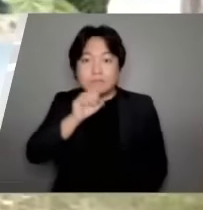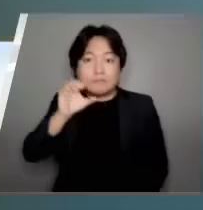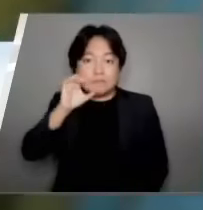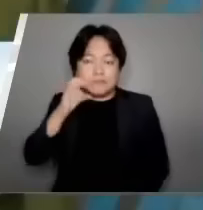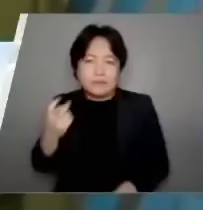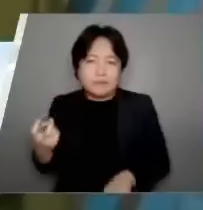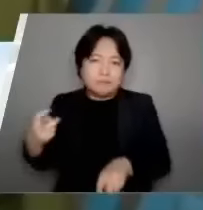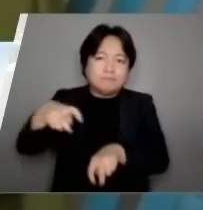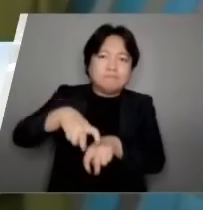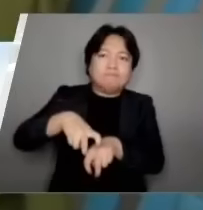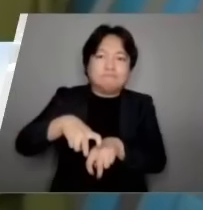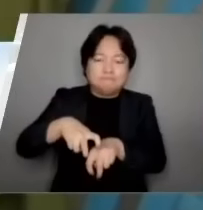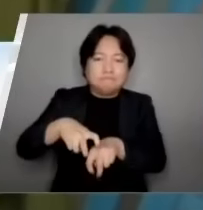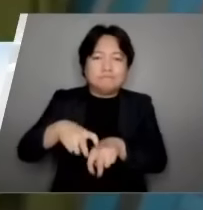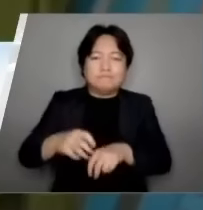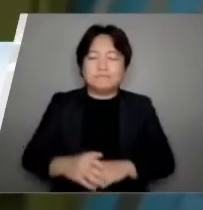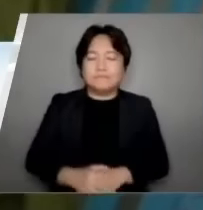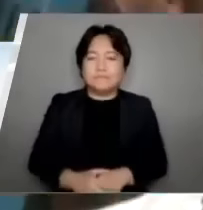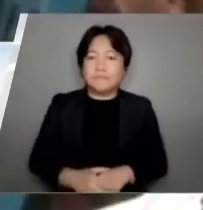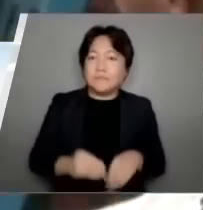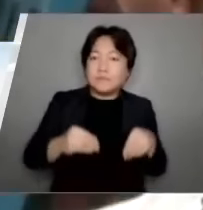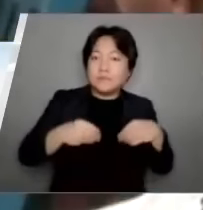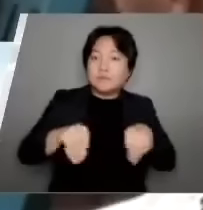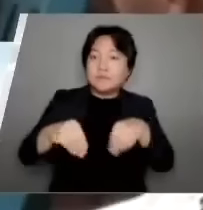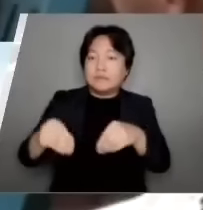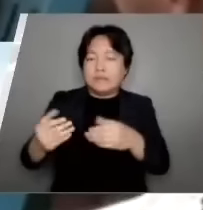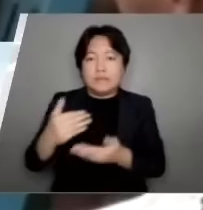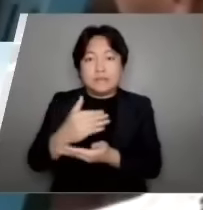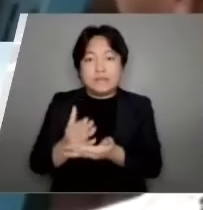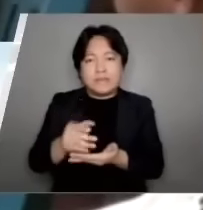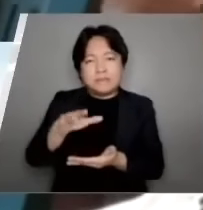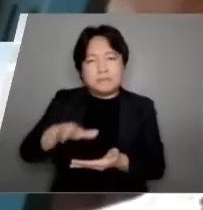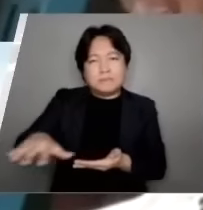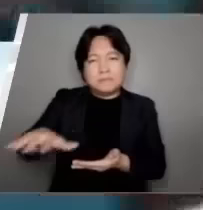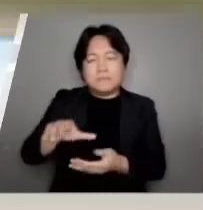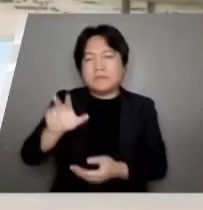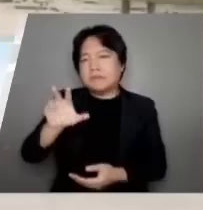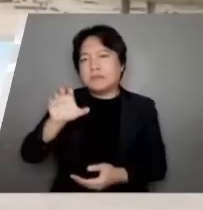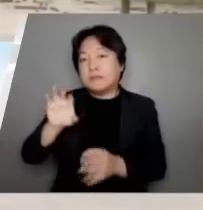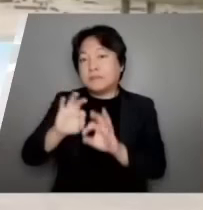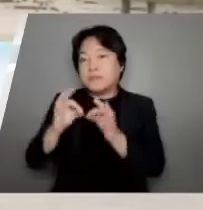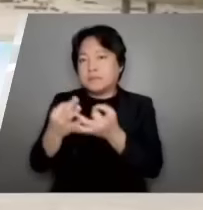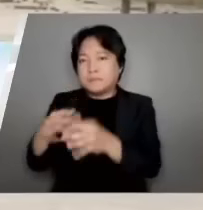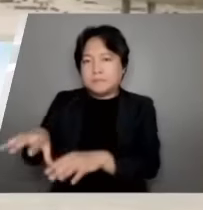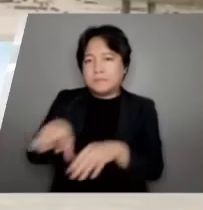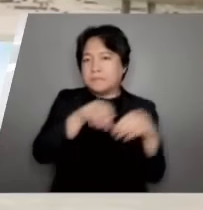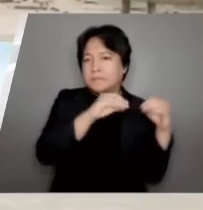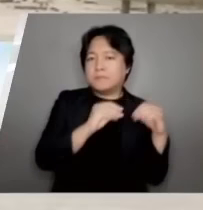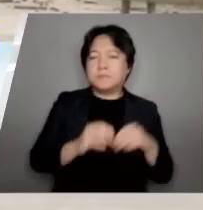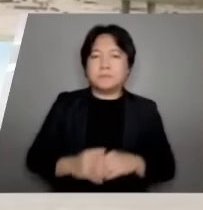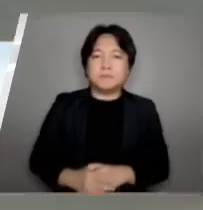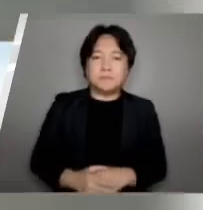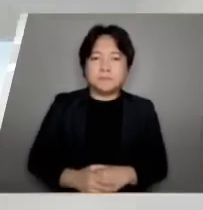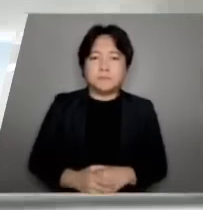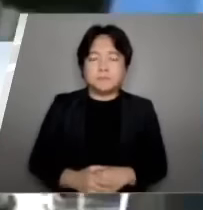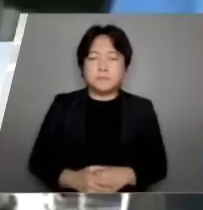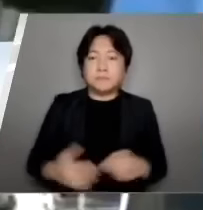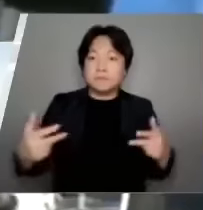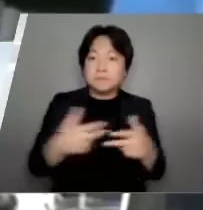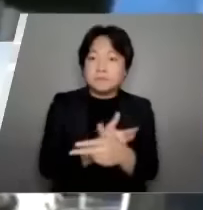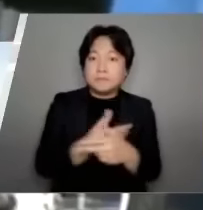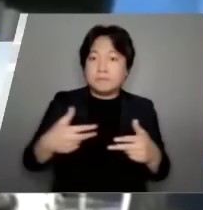kalsada. Sa palengke, lumikas pansamantala ang mahigit 300 pamilya. Sa gilid ng kalsada rin natutulog ang